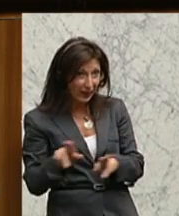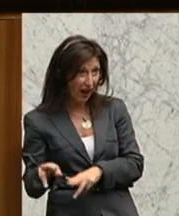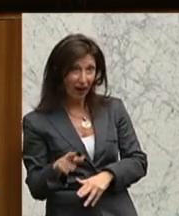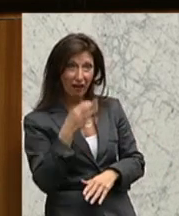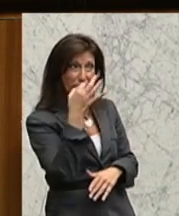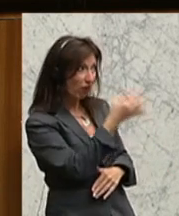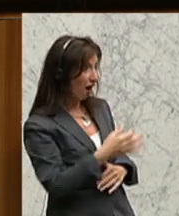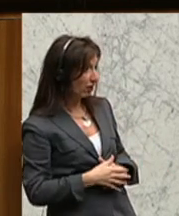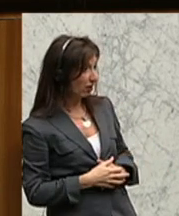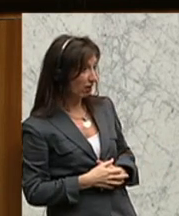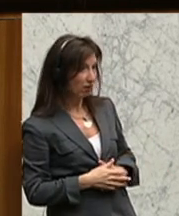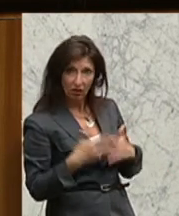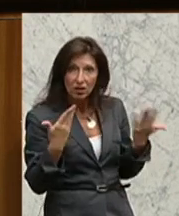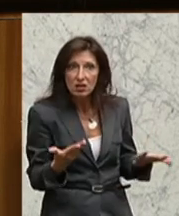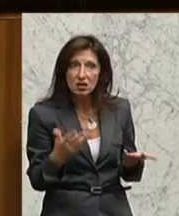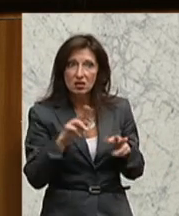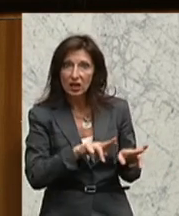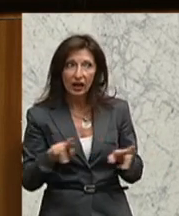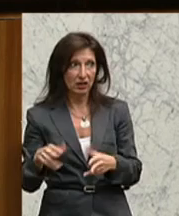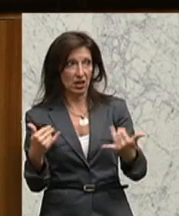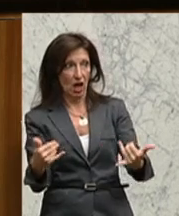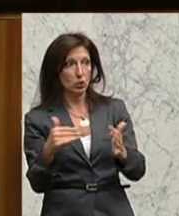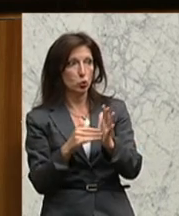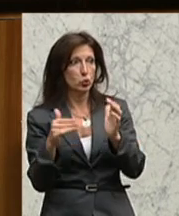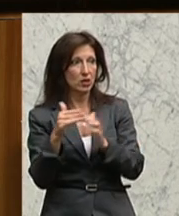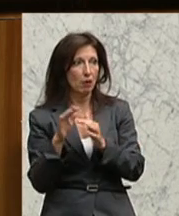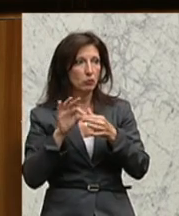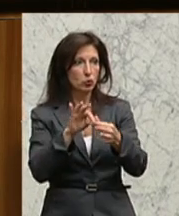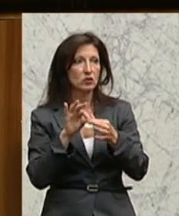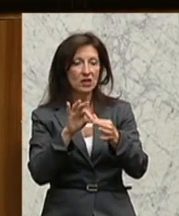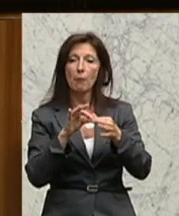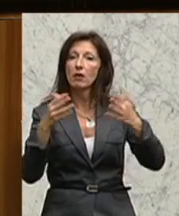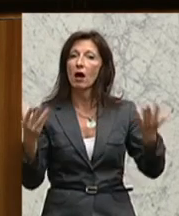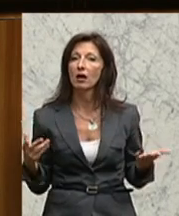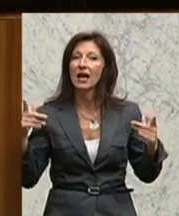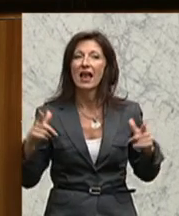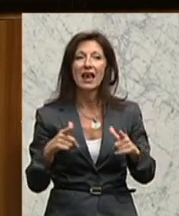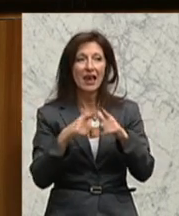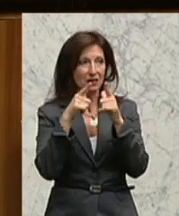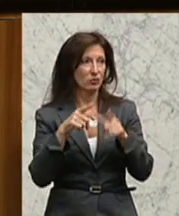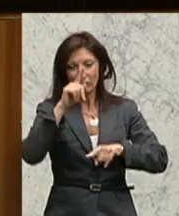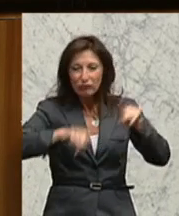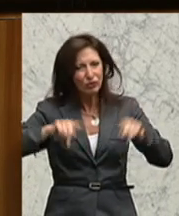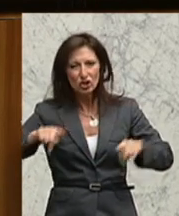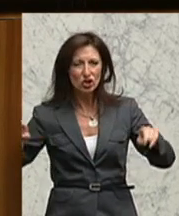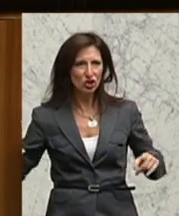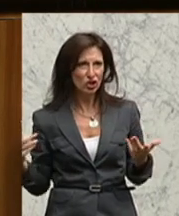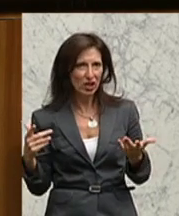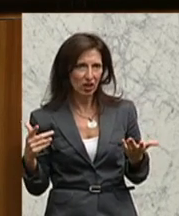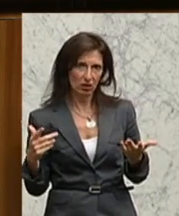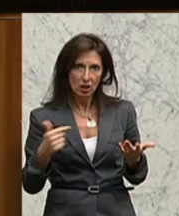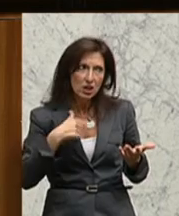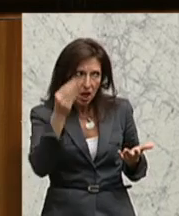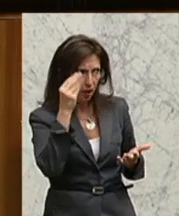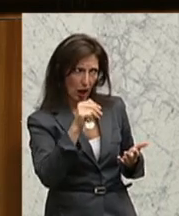noch irgendwie gerecht, was in diesem System in Bezug auf die unterschiedlichen Leistungen von Patientinnen und Patienten abläuft? Ich glaube nicht. Und